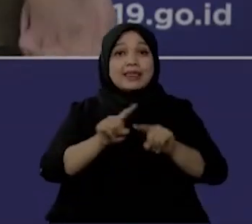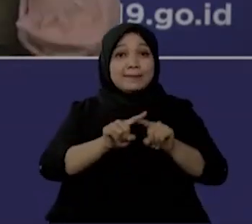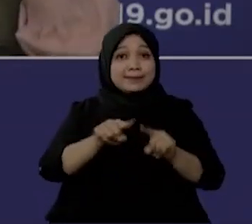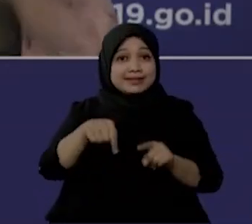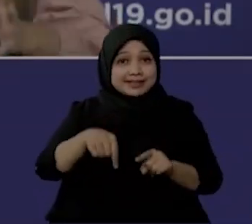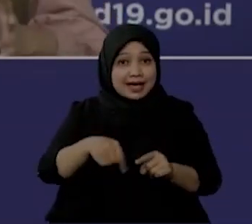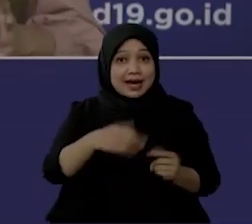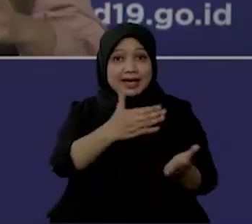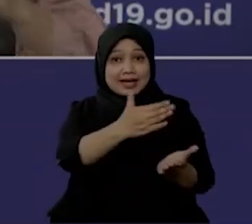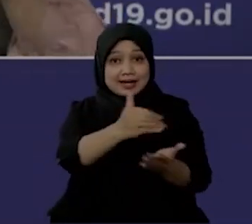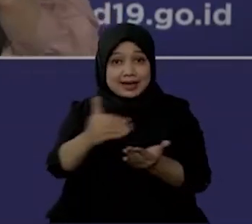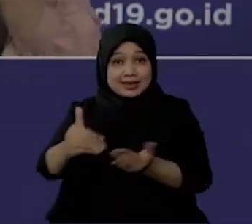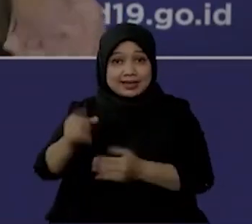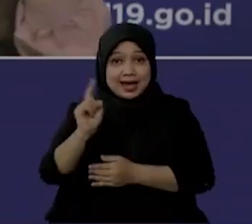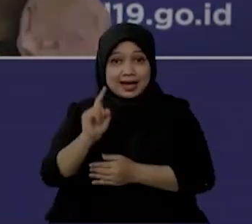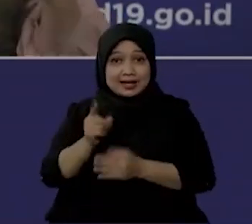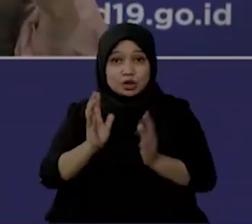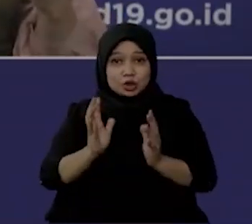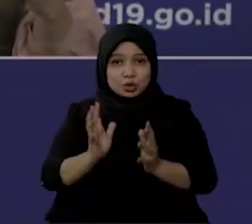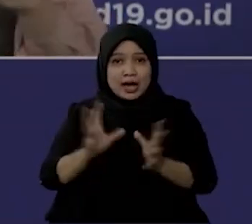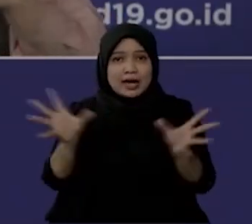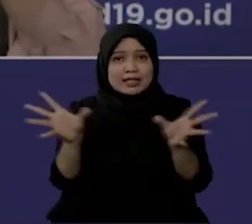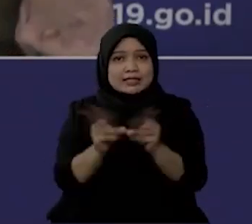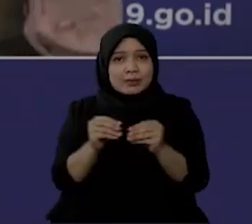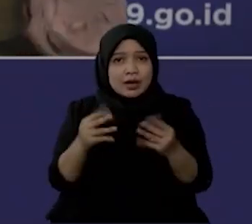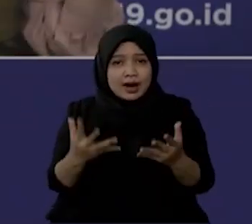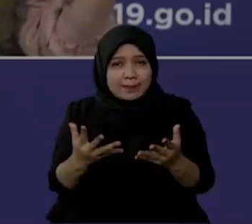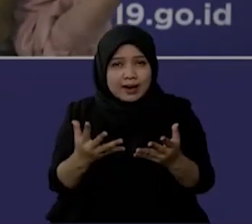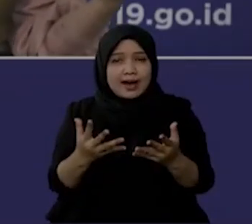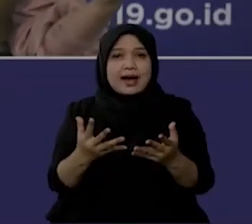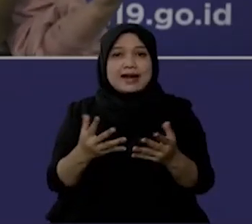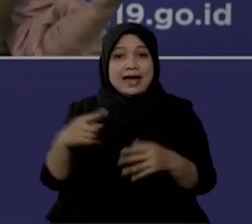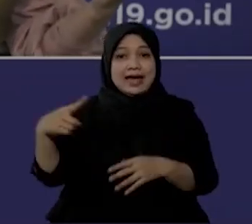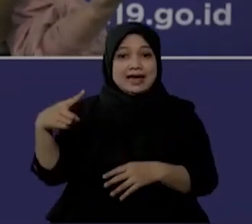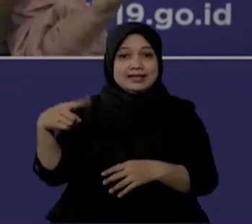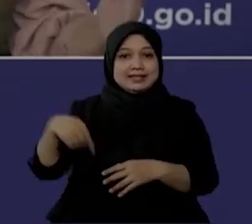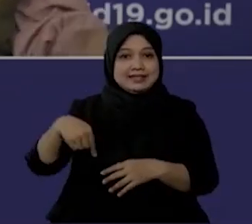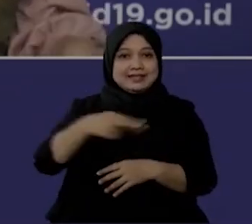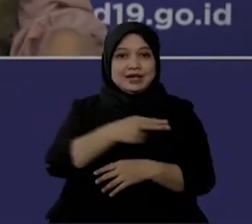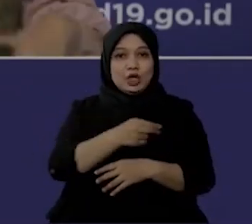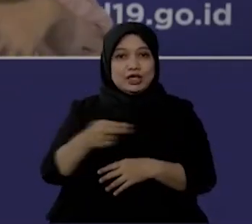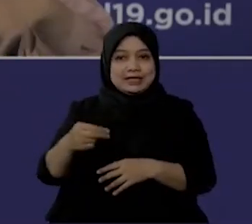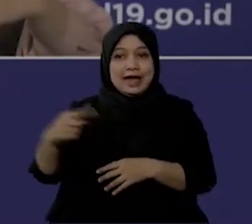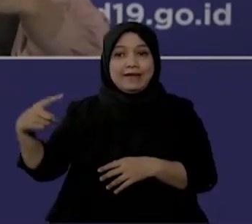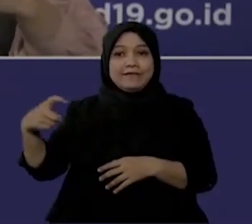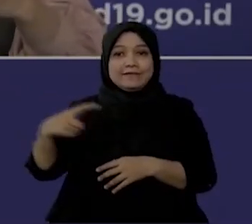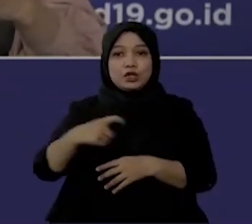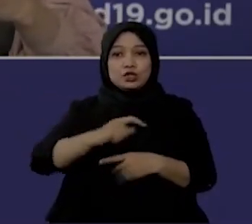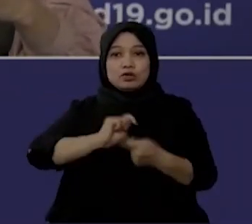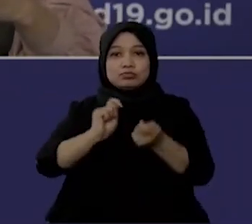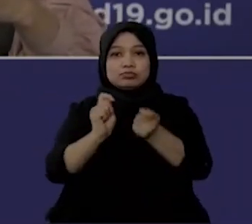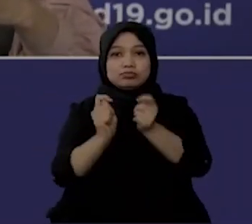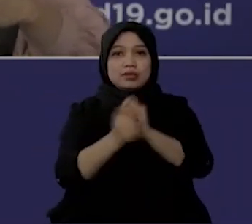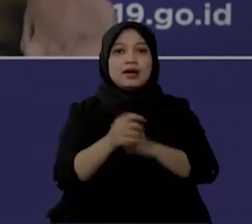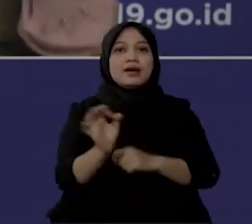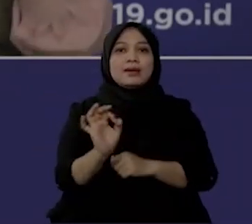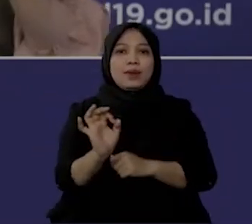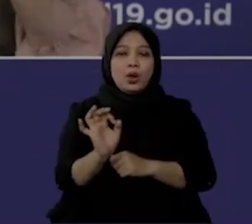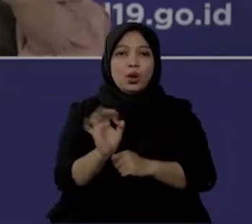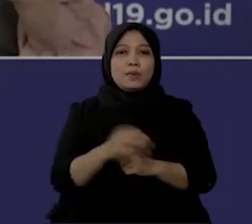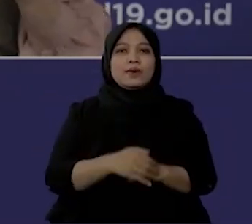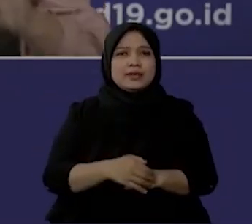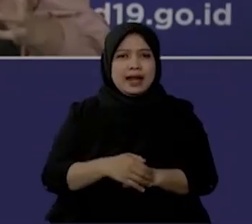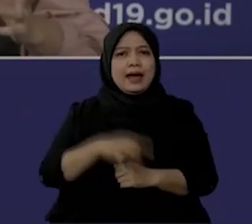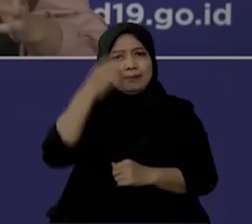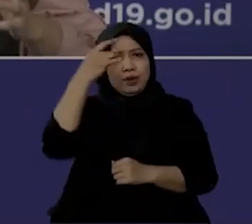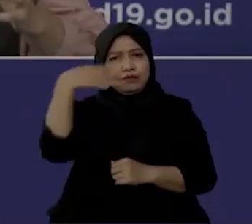yang sudah ada, kita bisa menyimpulkan bahwa belum ada mutasi nih di Indonesia. Tadi Prof juga mengatakan bahwa memang